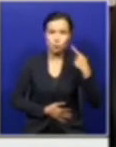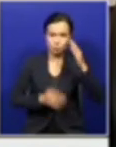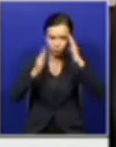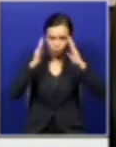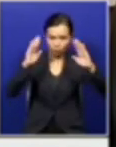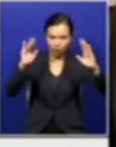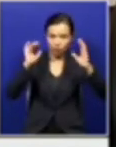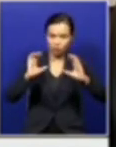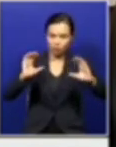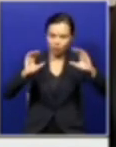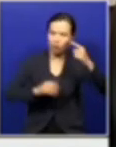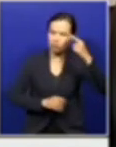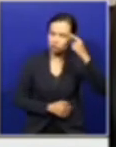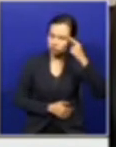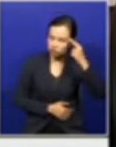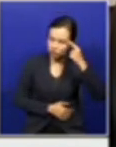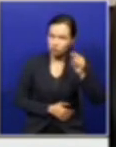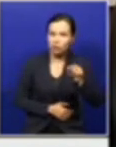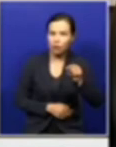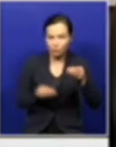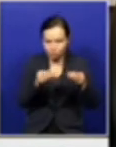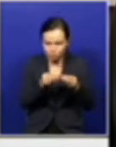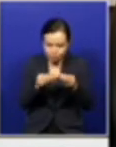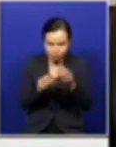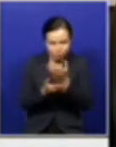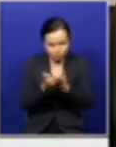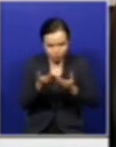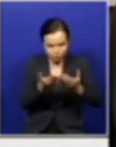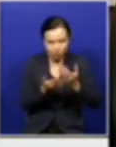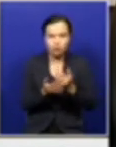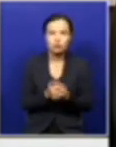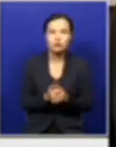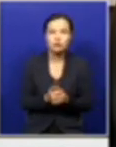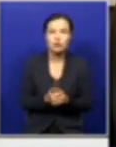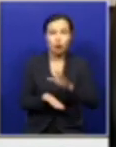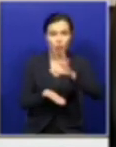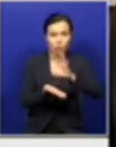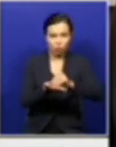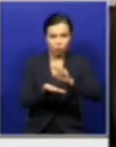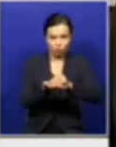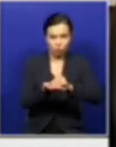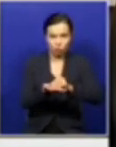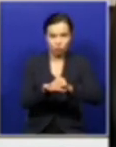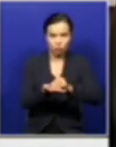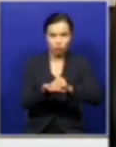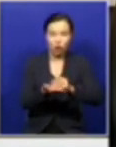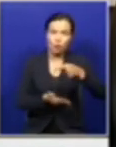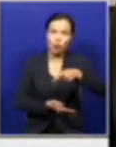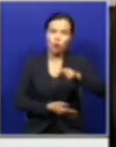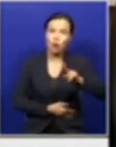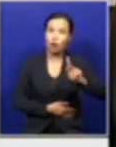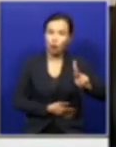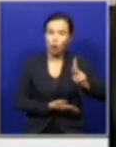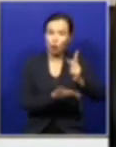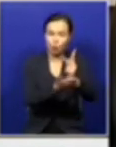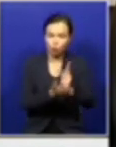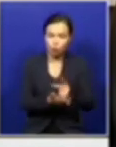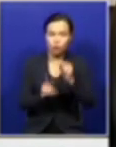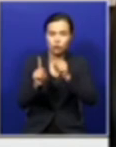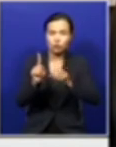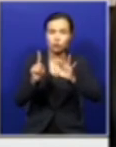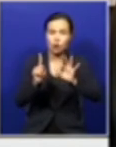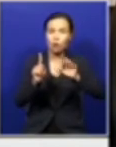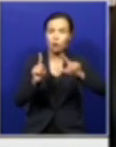าลต้องไปคิดแล้วก็ระวังและเป็นข้อมูลในการใช้พ.ร.ก.กู้เงิน 1.9 ล้านล้